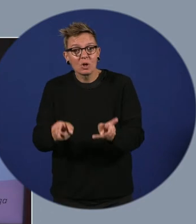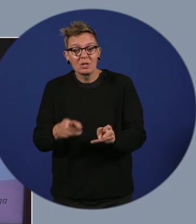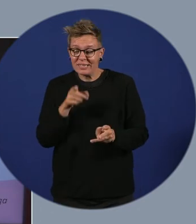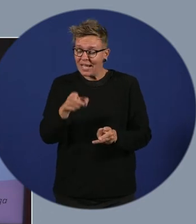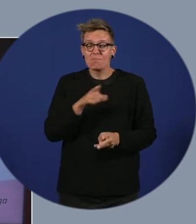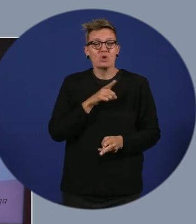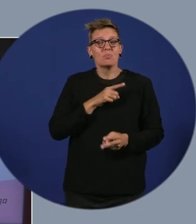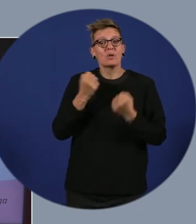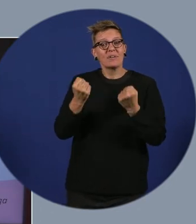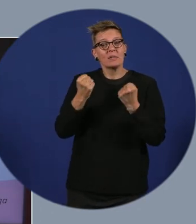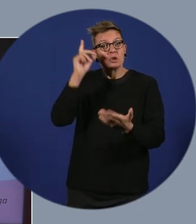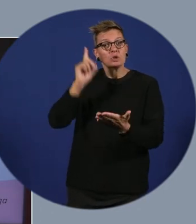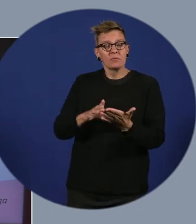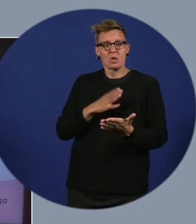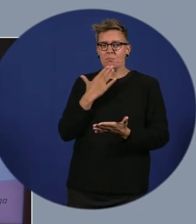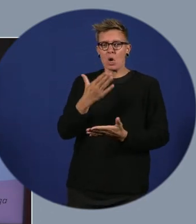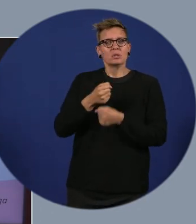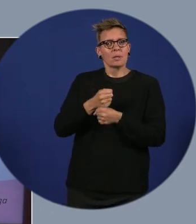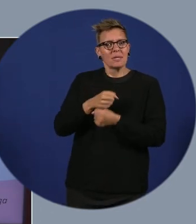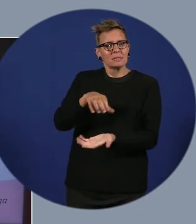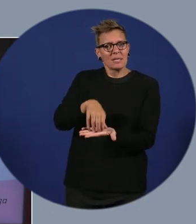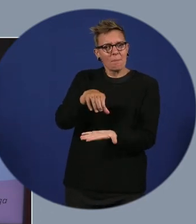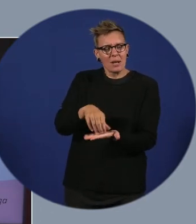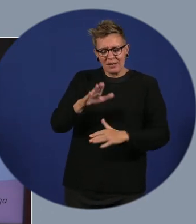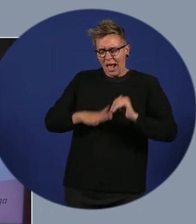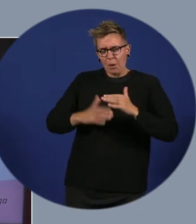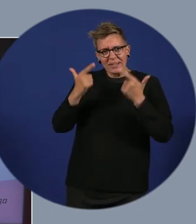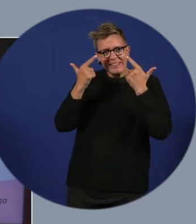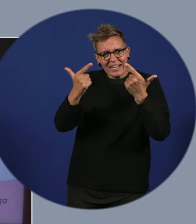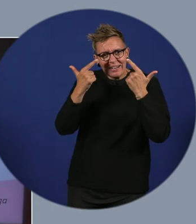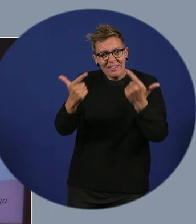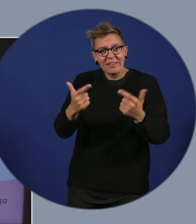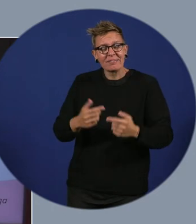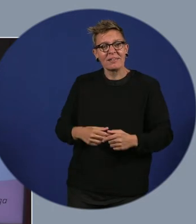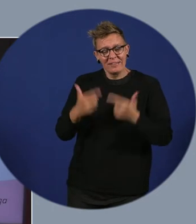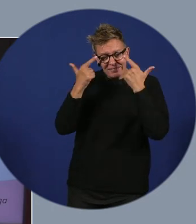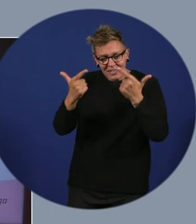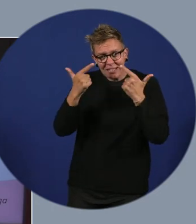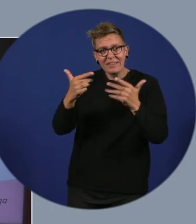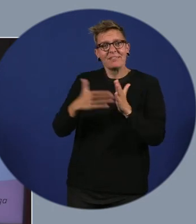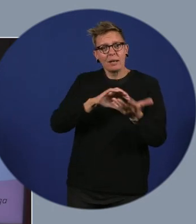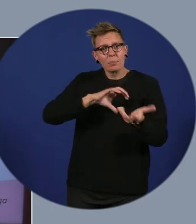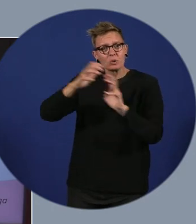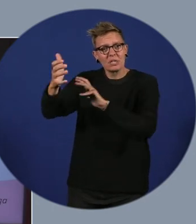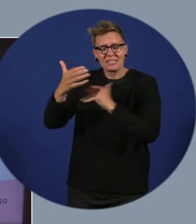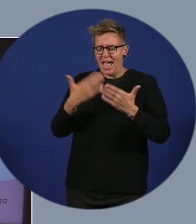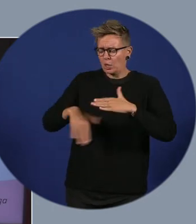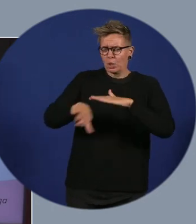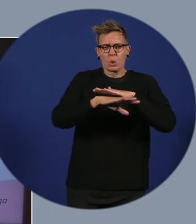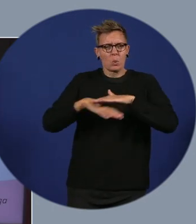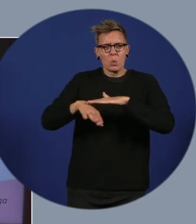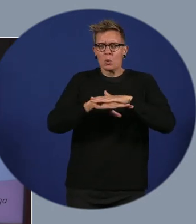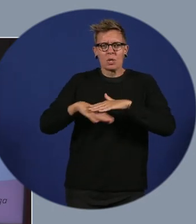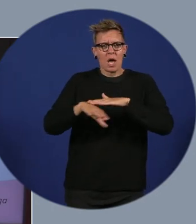väldigt viktigt för att vi ska ha ett stabilt samhälle. Så tilltron till processerna är så